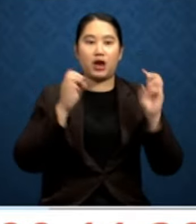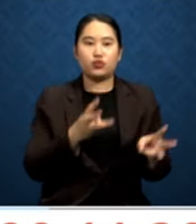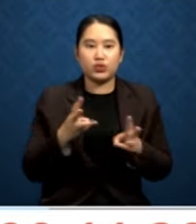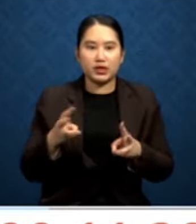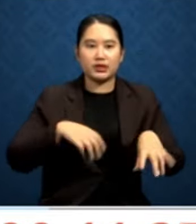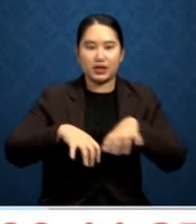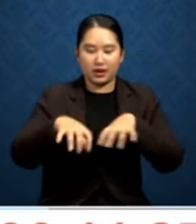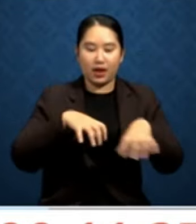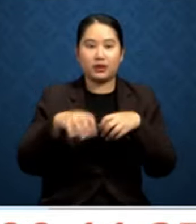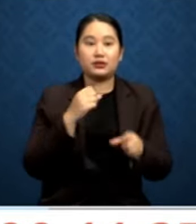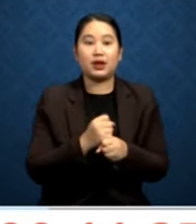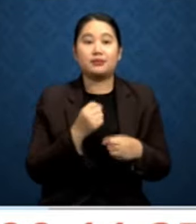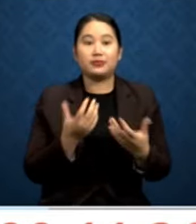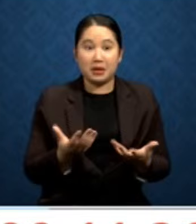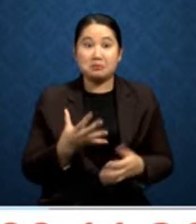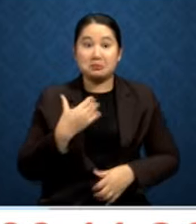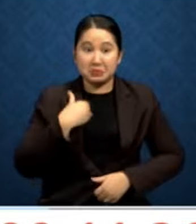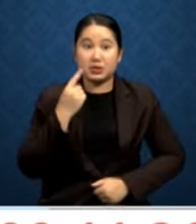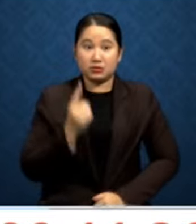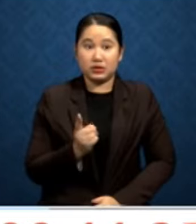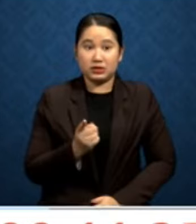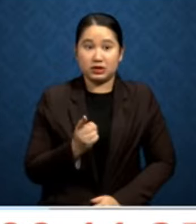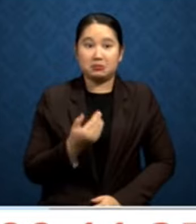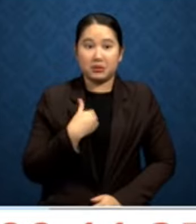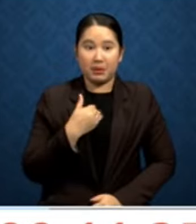อย่างไรนะคร